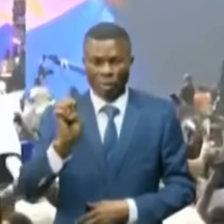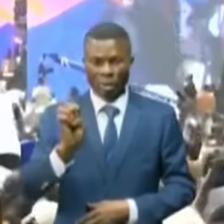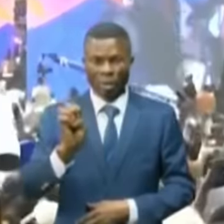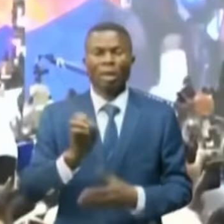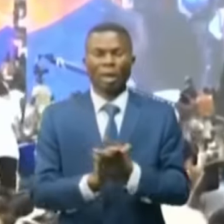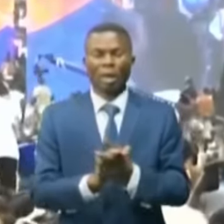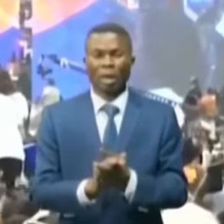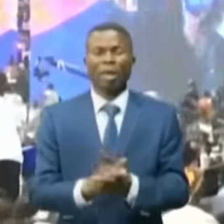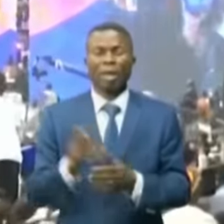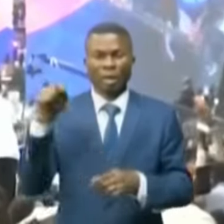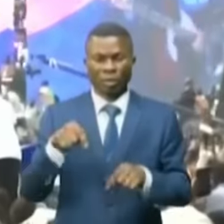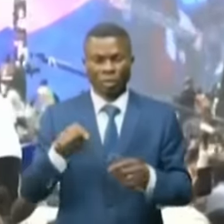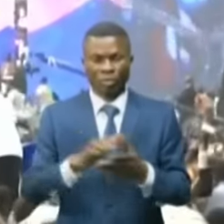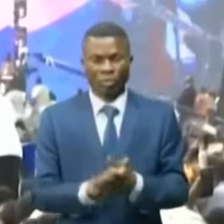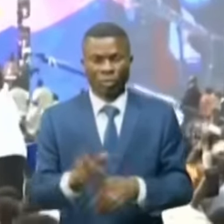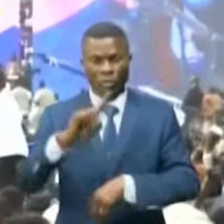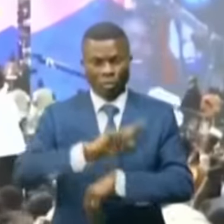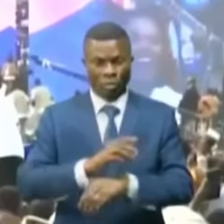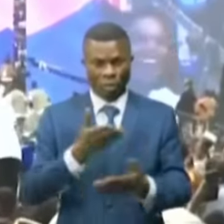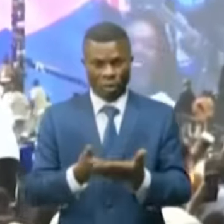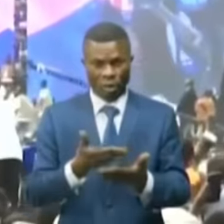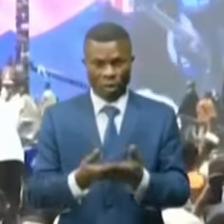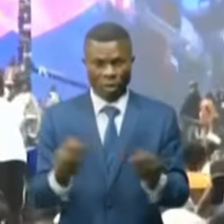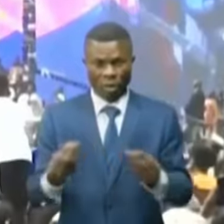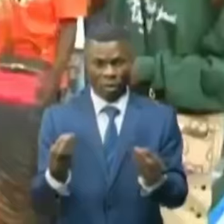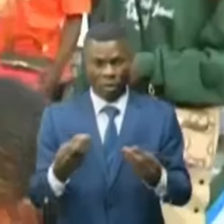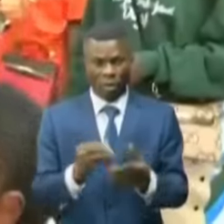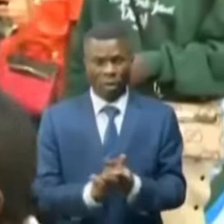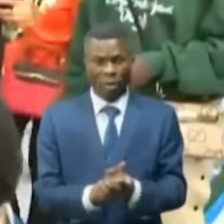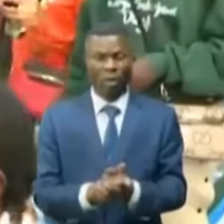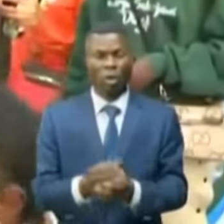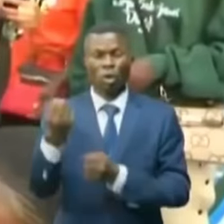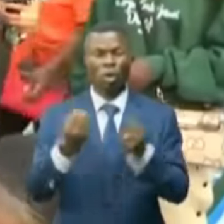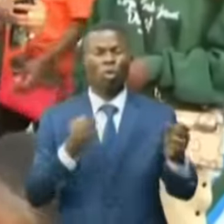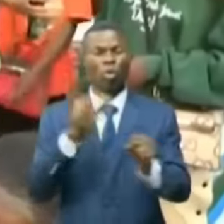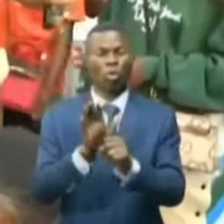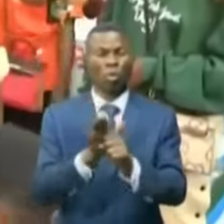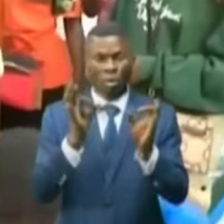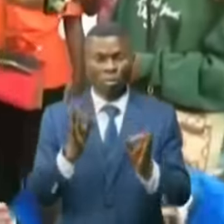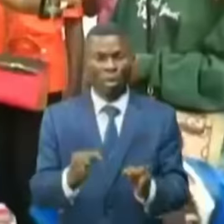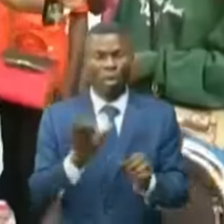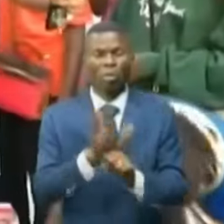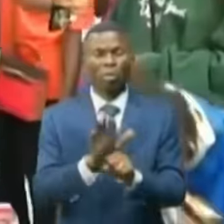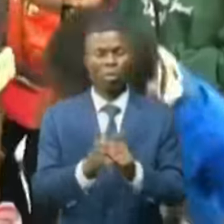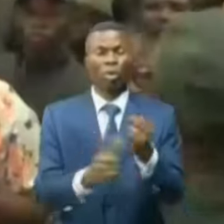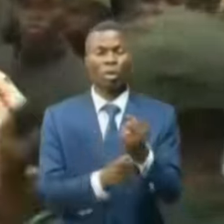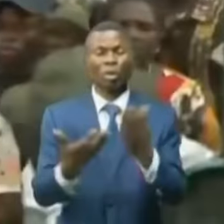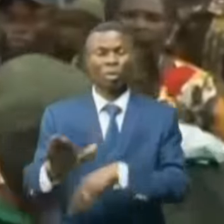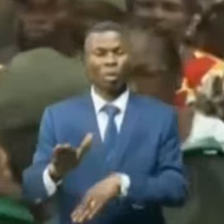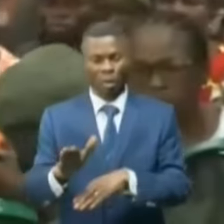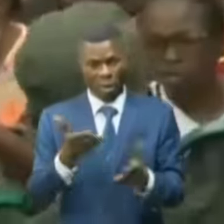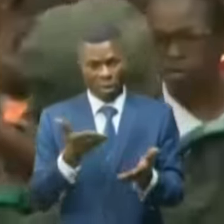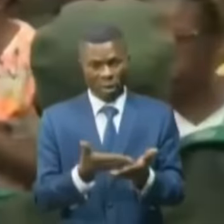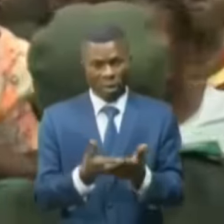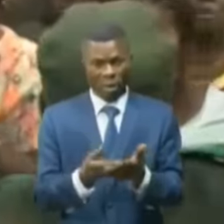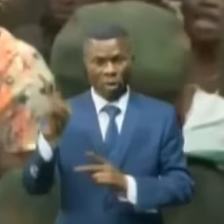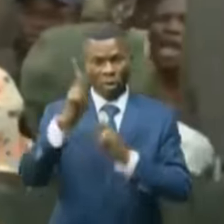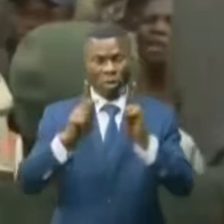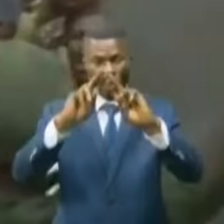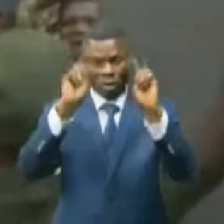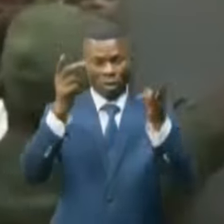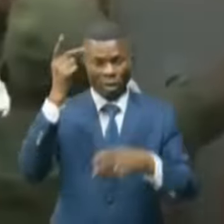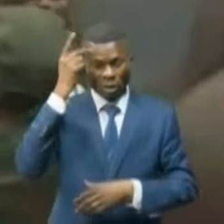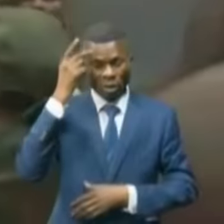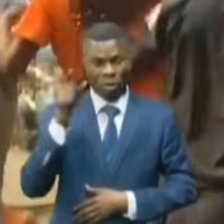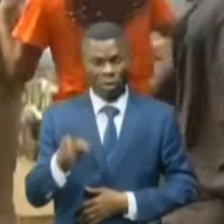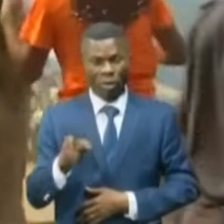de la capitale. Occasion non seulement d'un embouteillage monstre, mais de morts par dizaines. Les hôpitaux de la ville-province